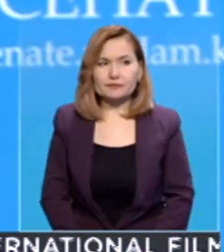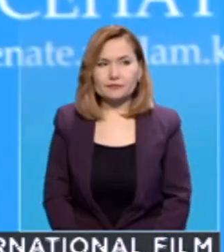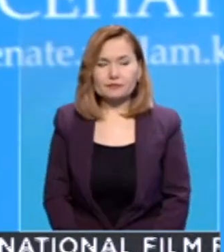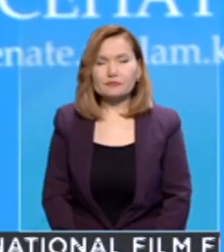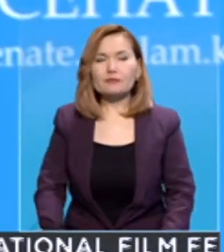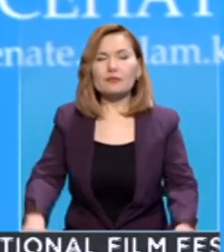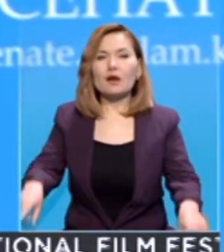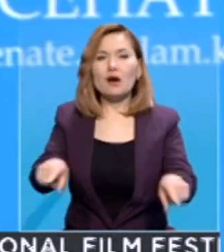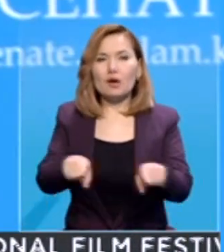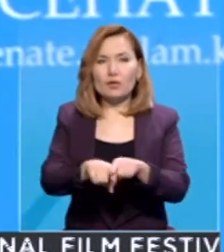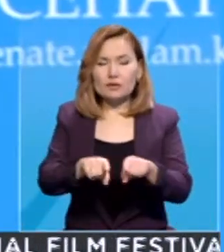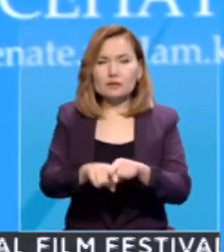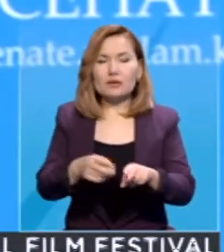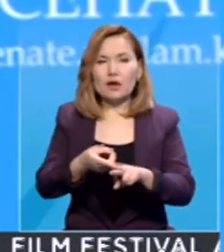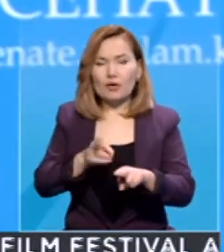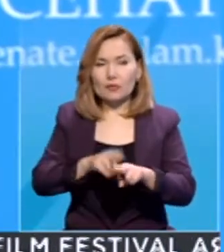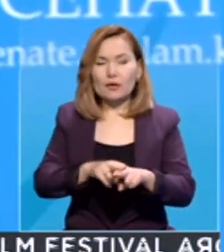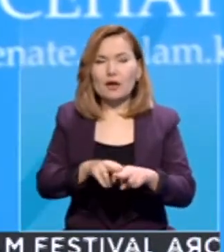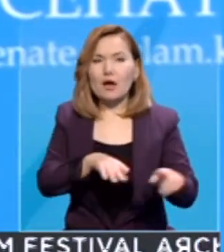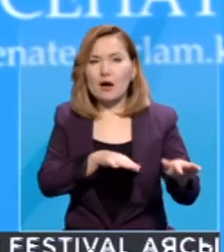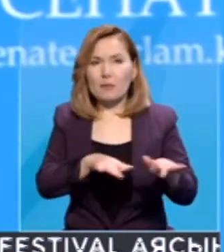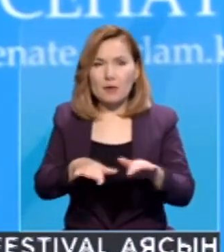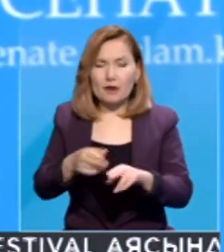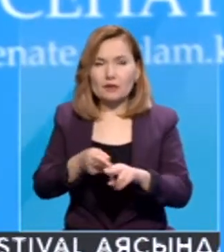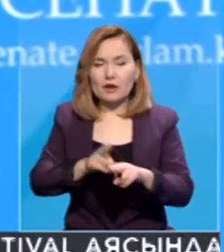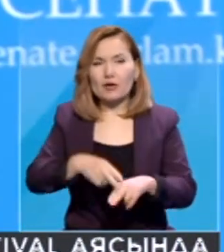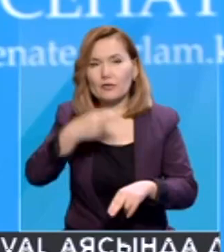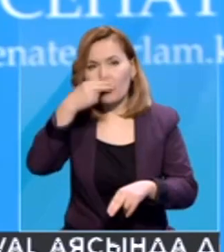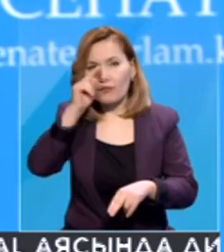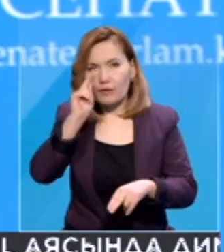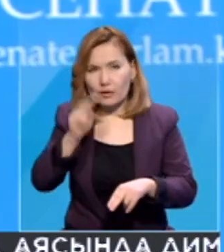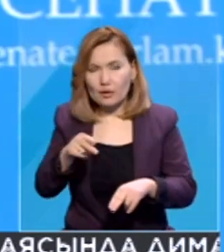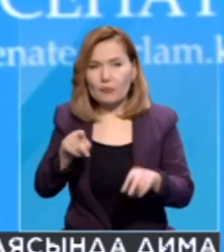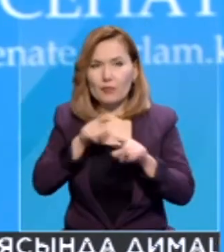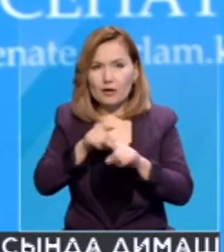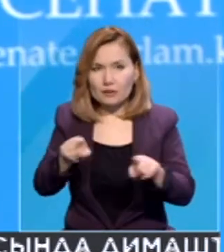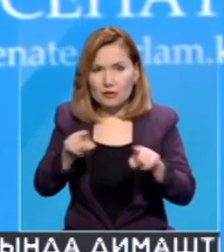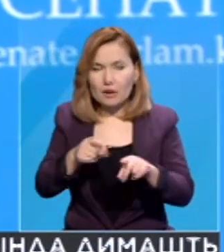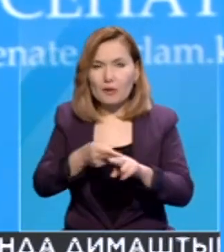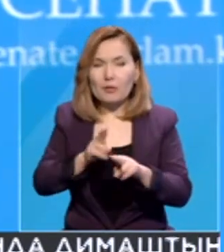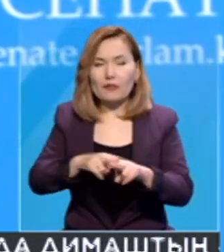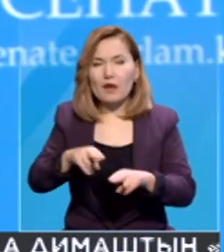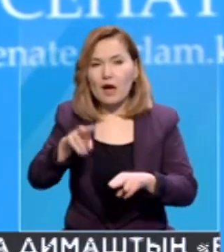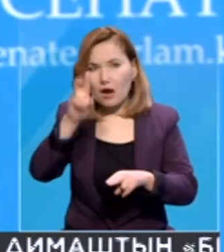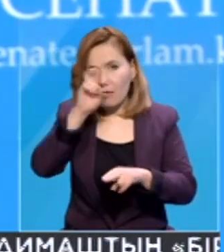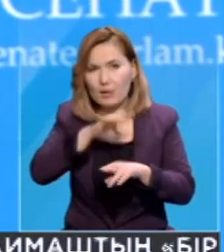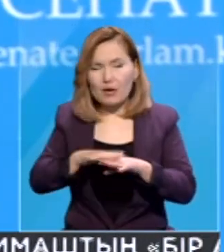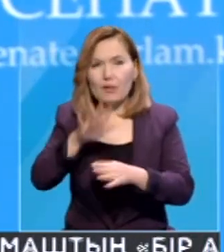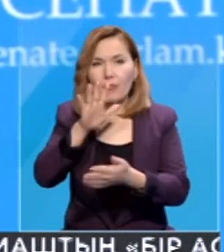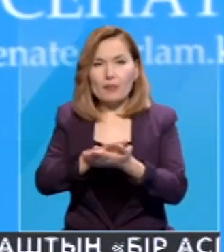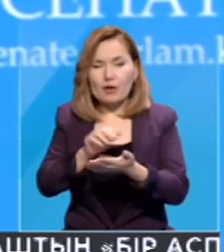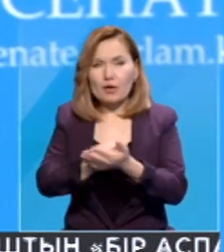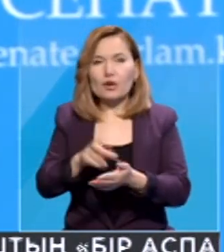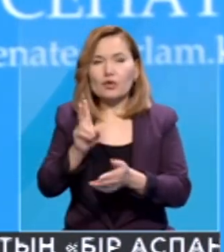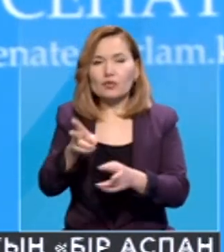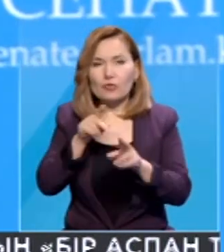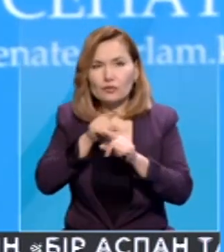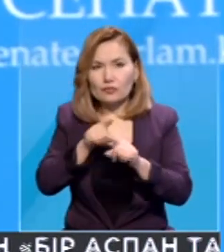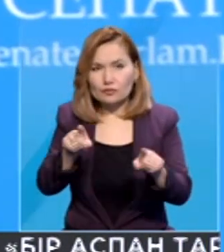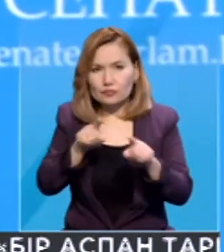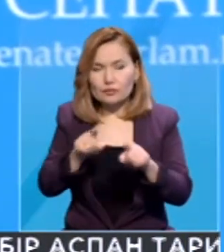осындай жаңағы іс-әрекетті жасайық, барып қиратайық, бұзайық, жағайық деген кезде соларға ғана